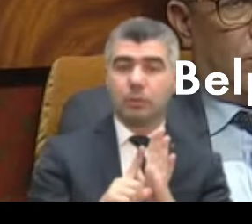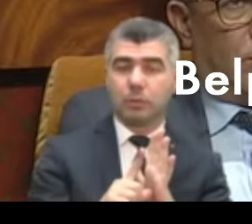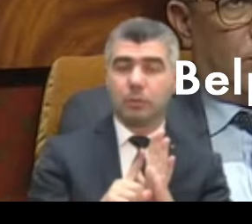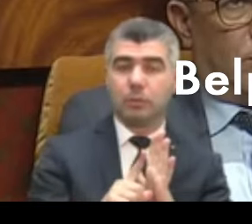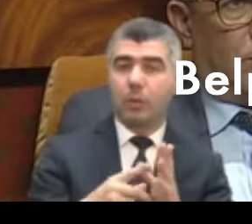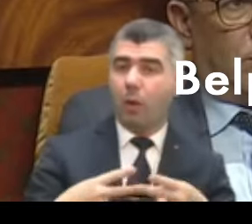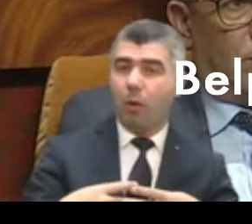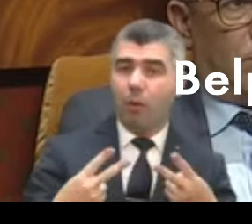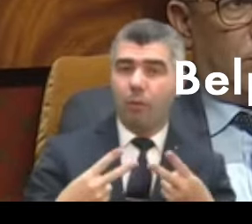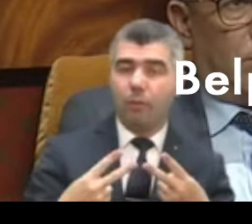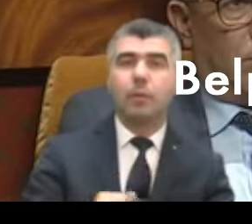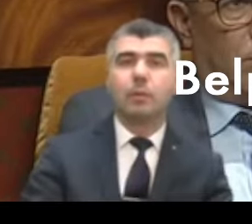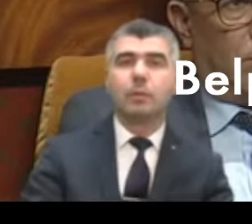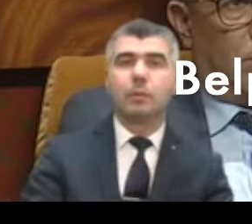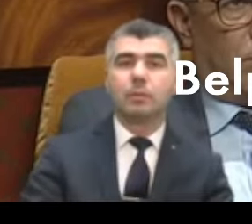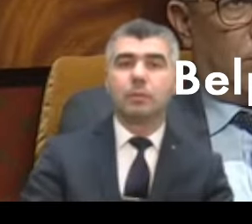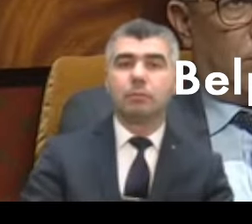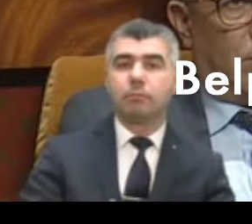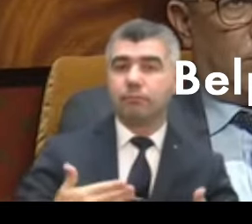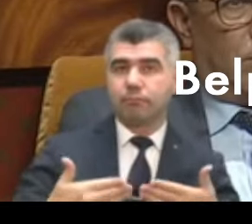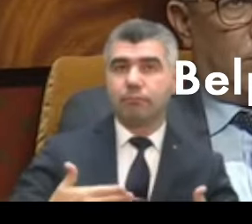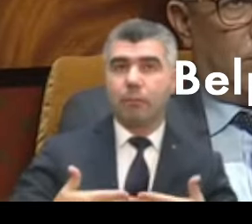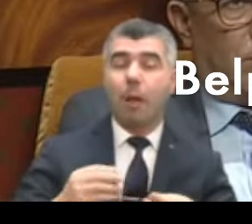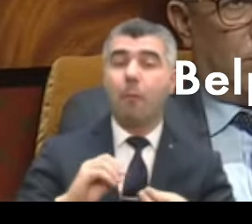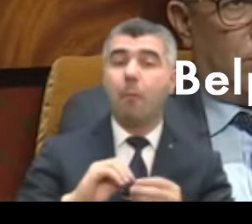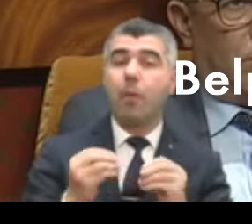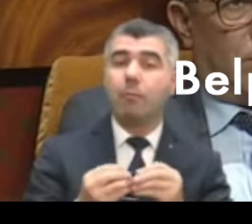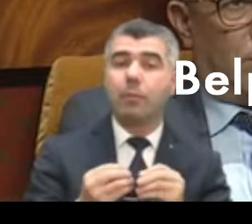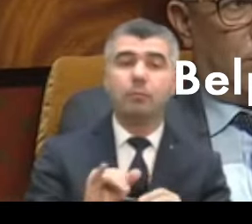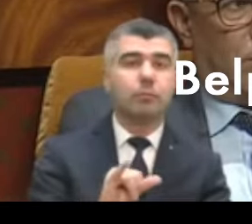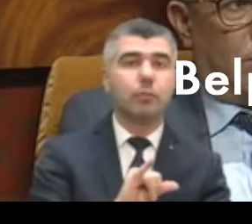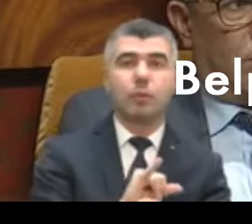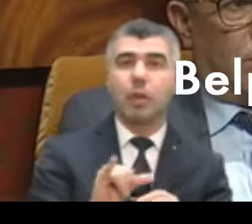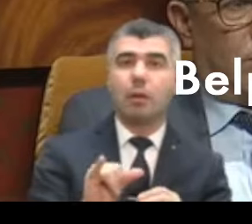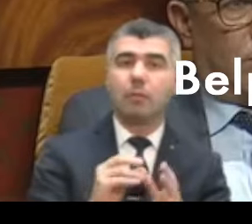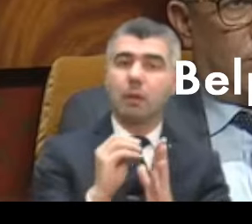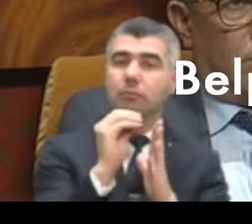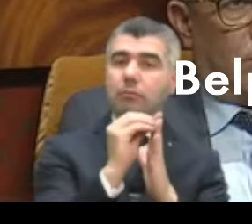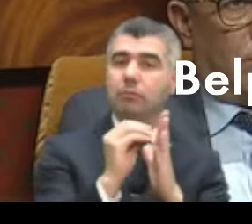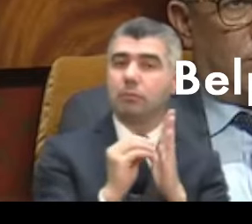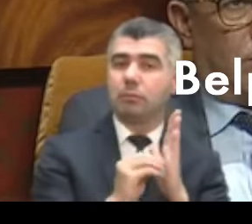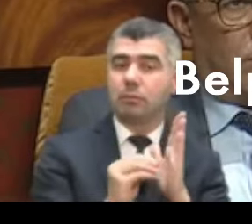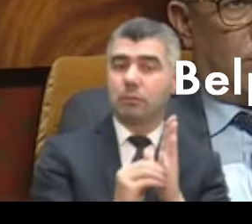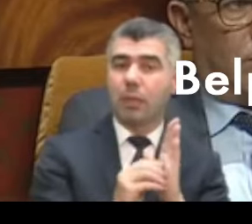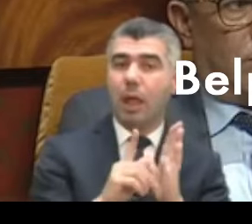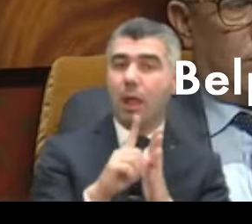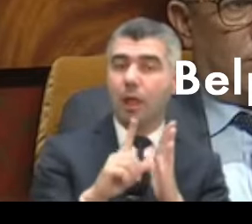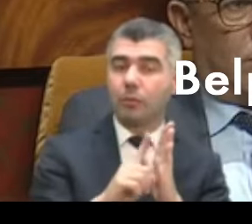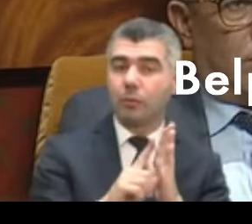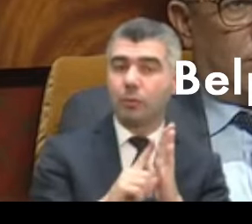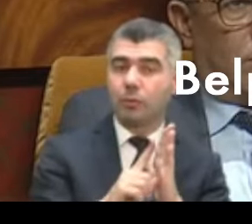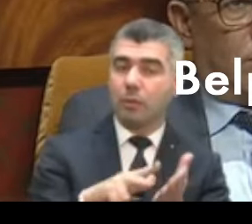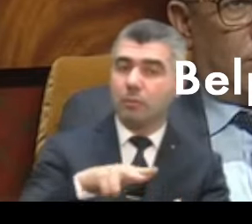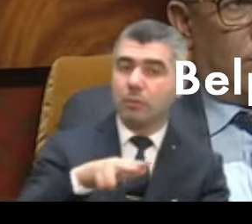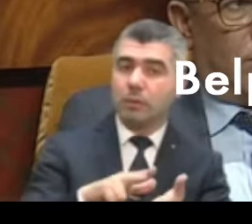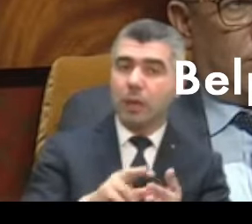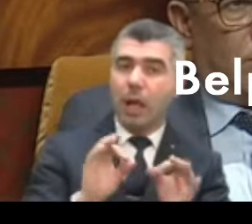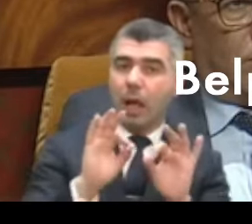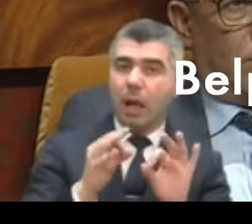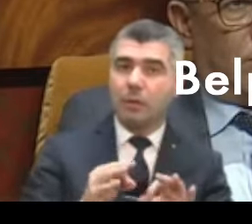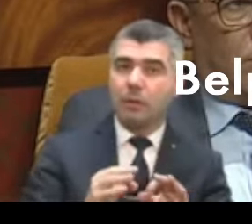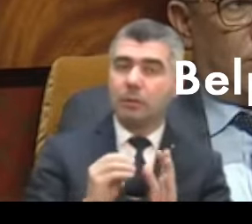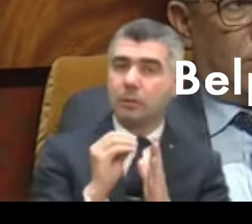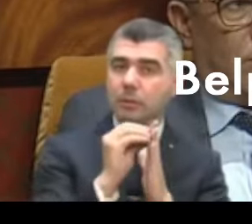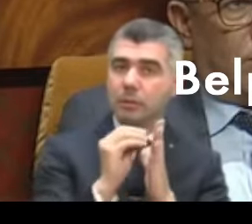قانون مع الاسف دا المشكل لا نجد هذا العدد